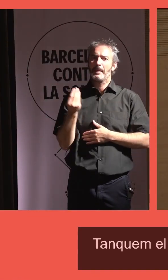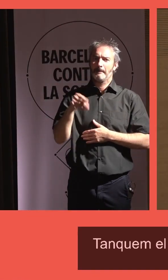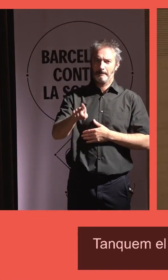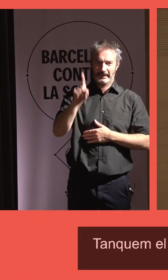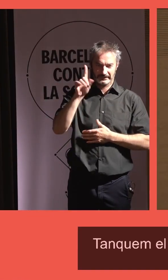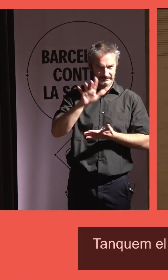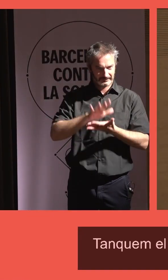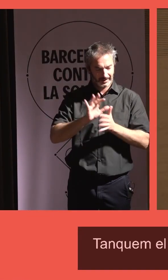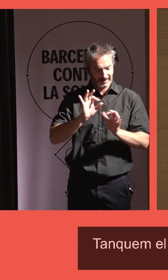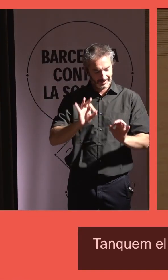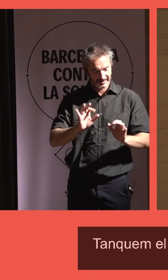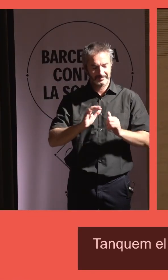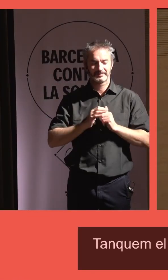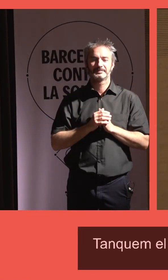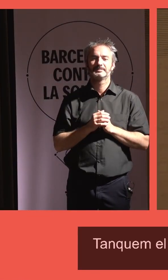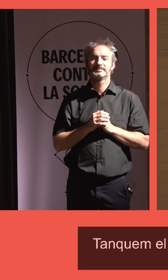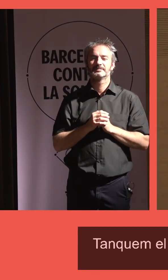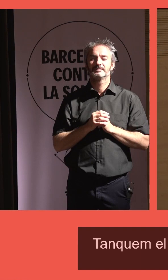tranquil·litat